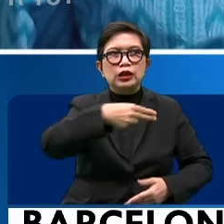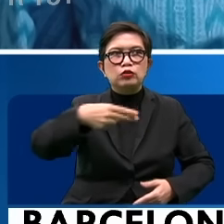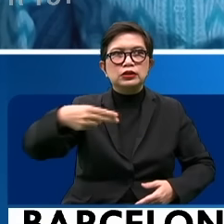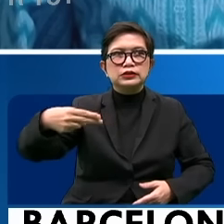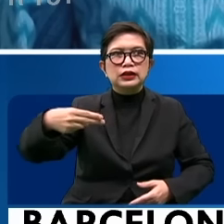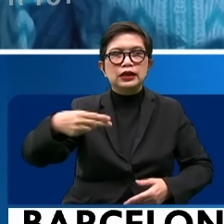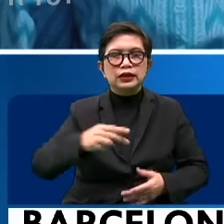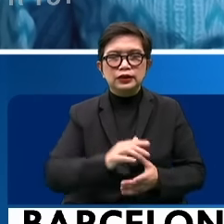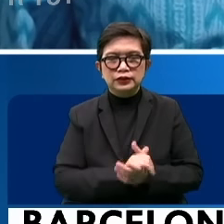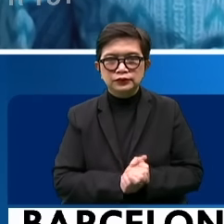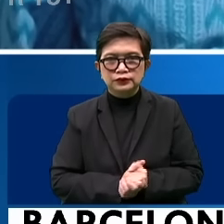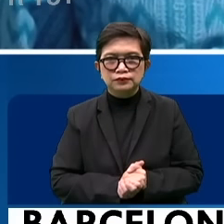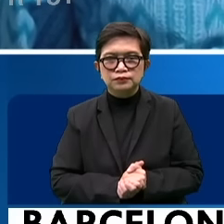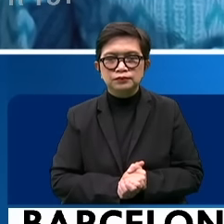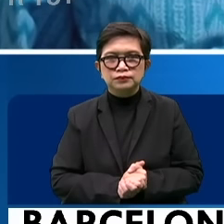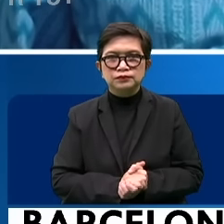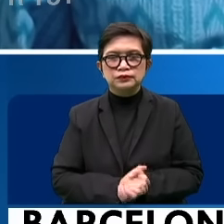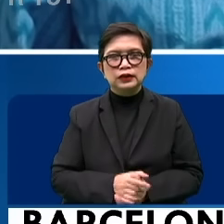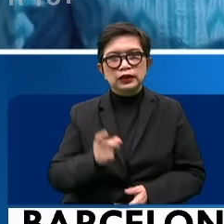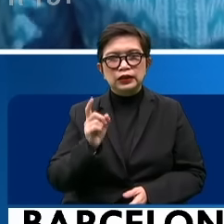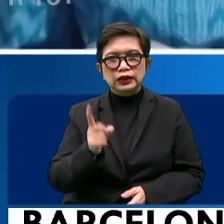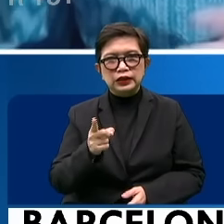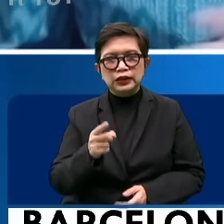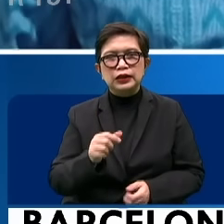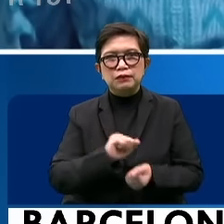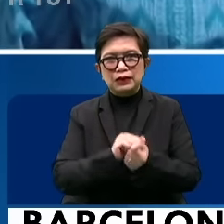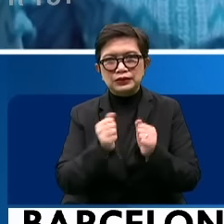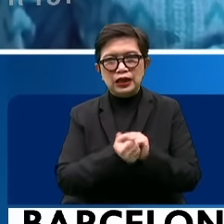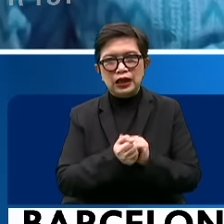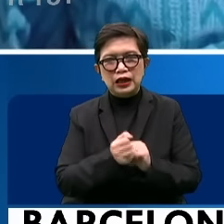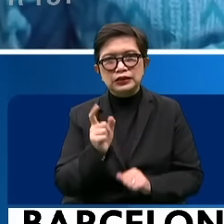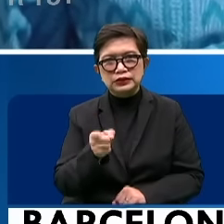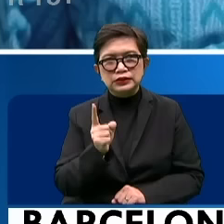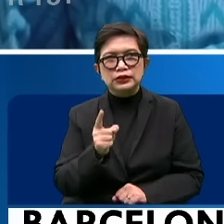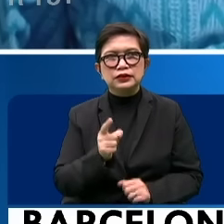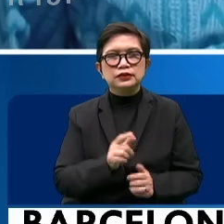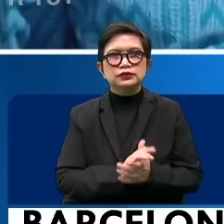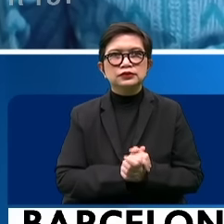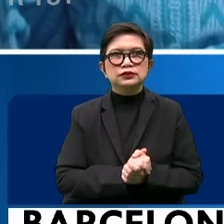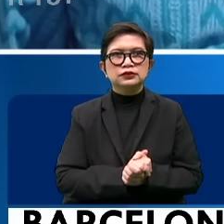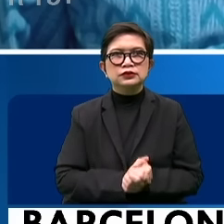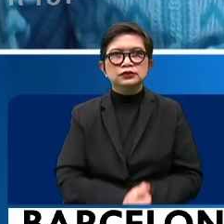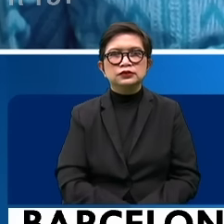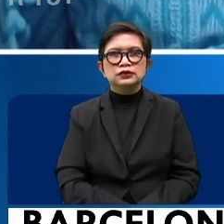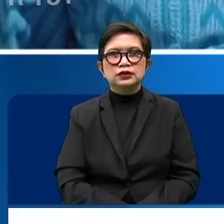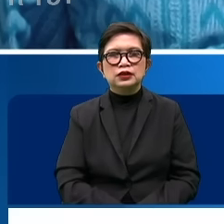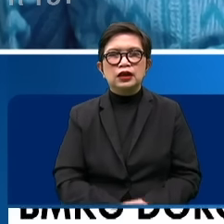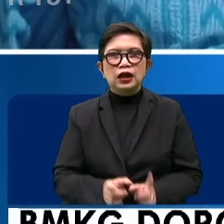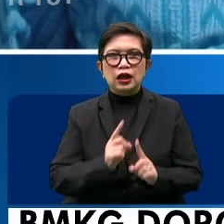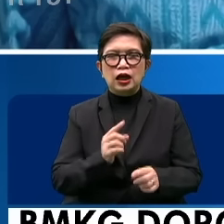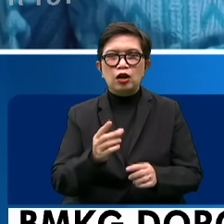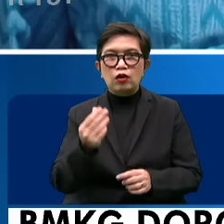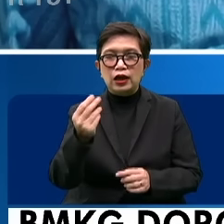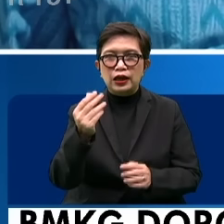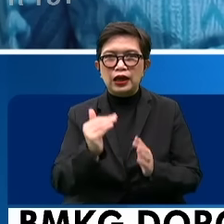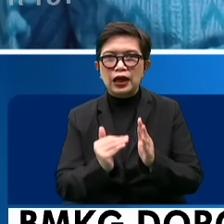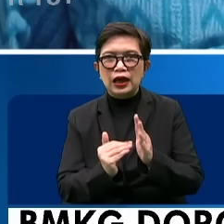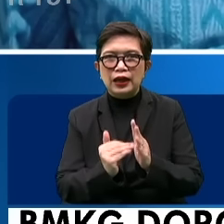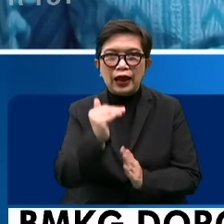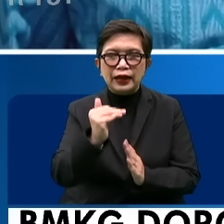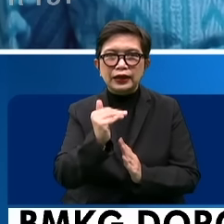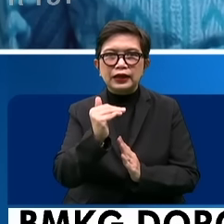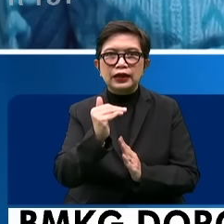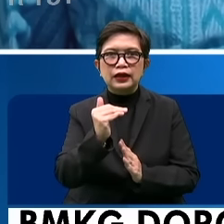yang kategori spa. Nah, ini yang menjadi problemnya ada di sana, Mas. Jadi kalau dinaikkan tentu akan dampaknya akan